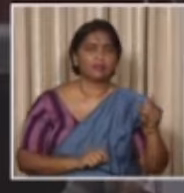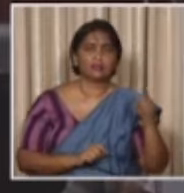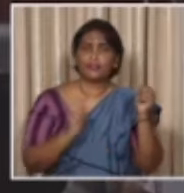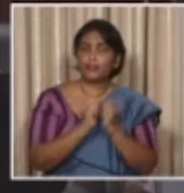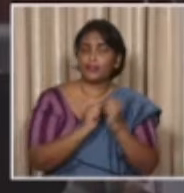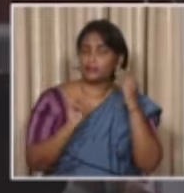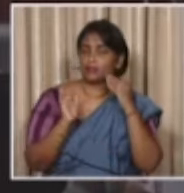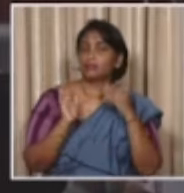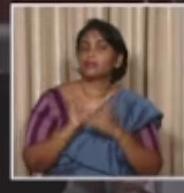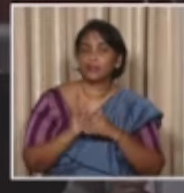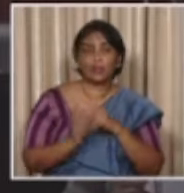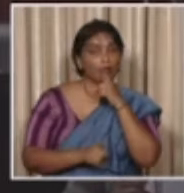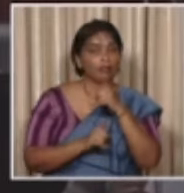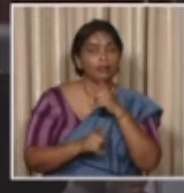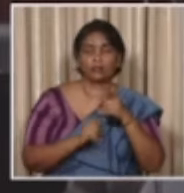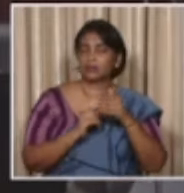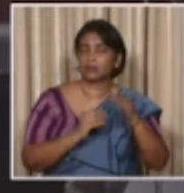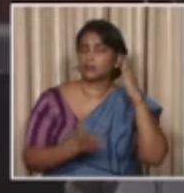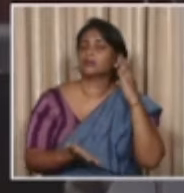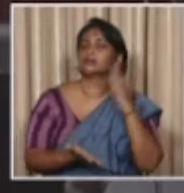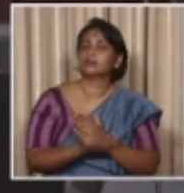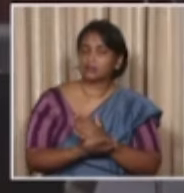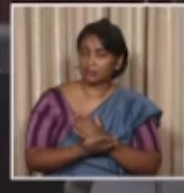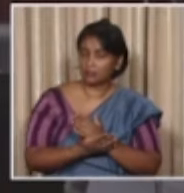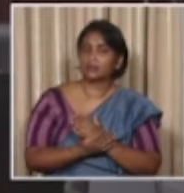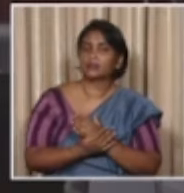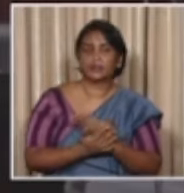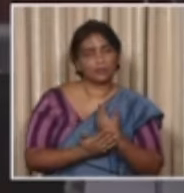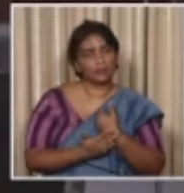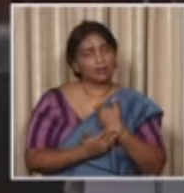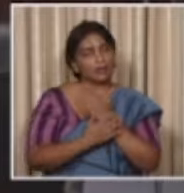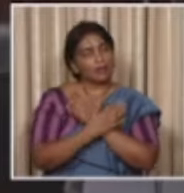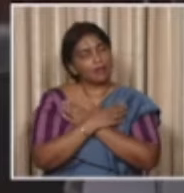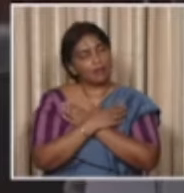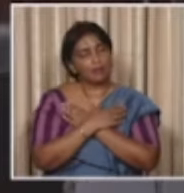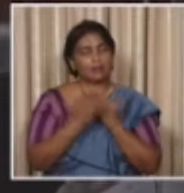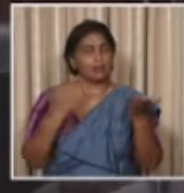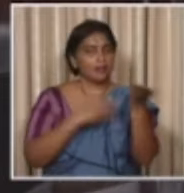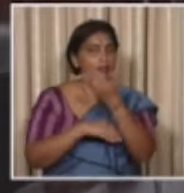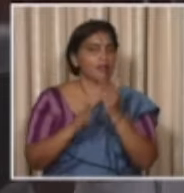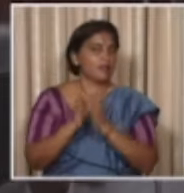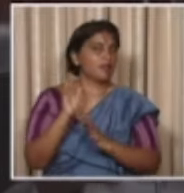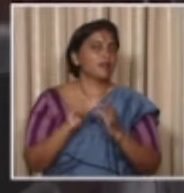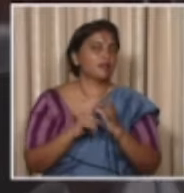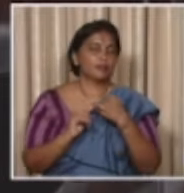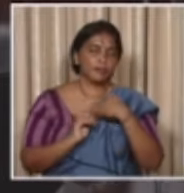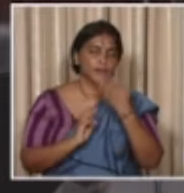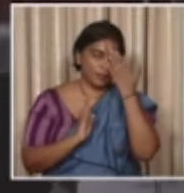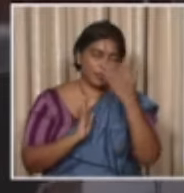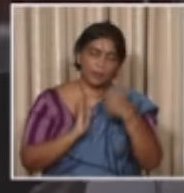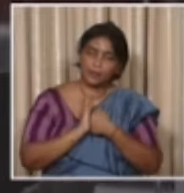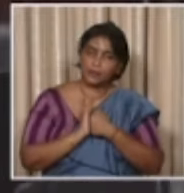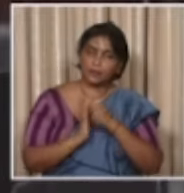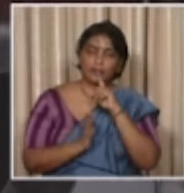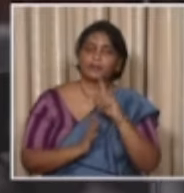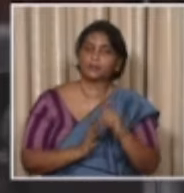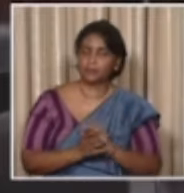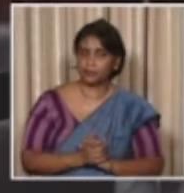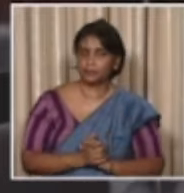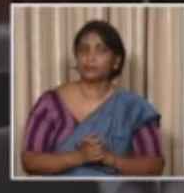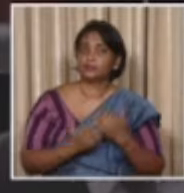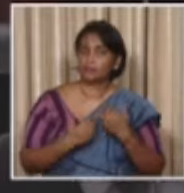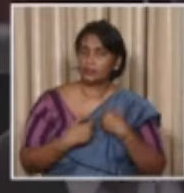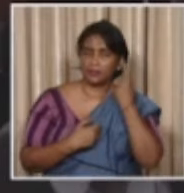දේවල් පිළිබඳ කතා කිරීම වලකින ලෙස මාගේ ආදරණීය සහෝදර මන්ත්‍රීවරුන්ගෙන් මම ඉතාම ගෞරවයෙන් ඉල්ලා සිටිනවා.